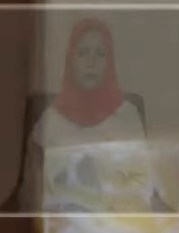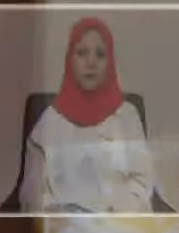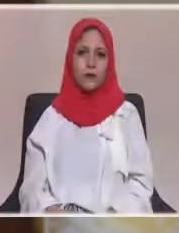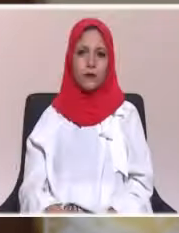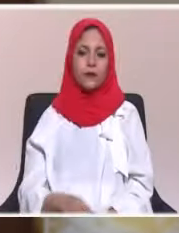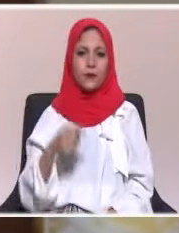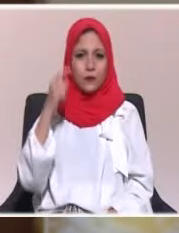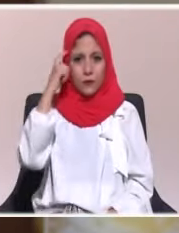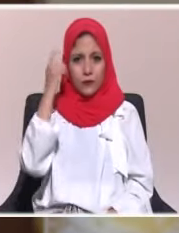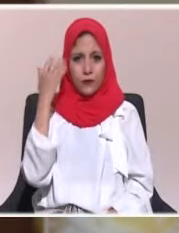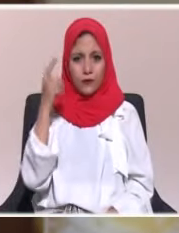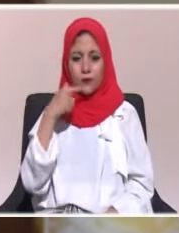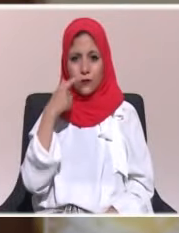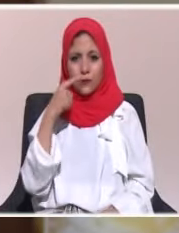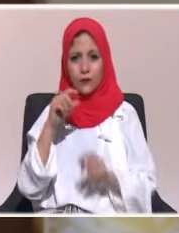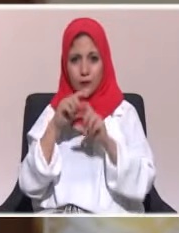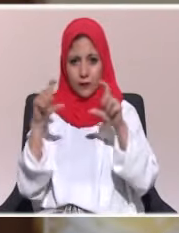كنت أعلنت عن